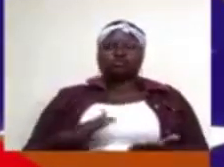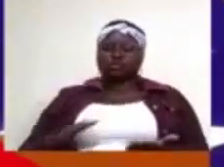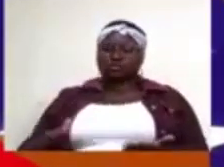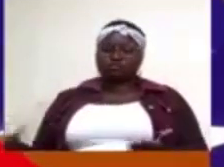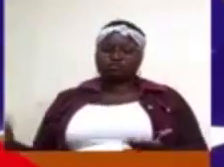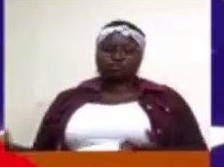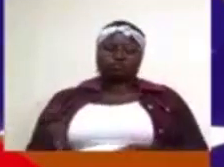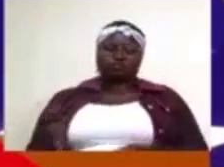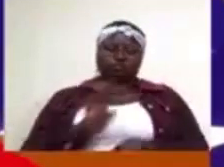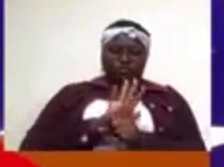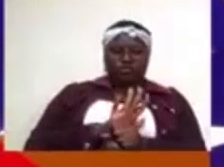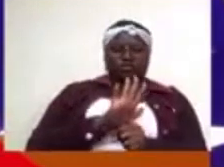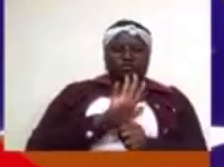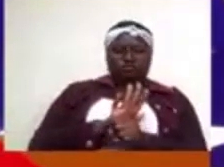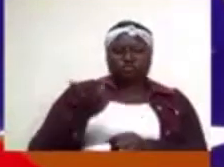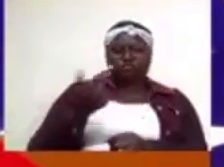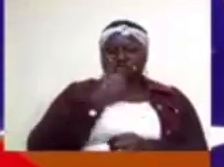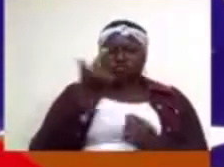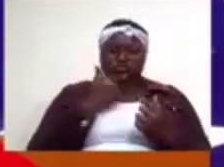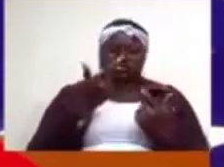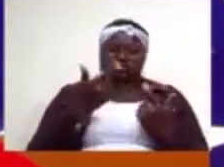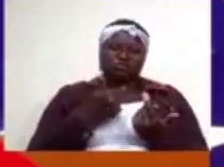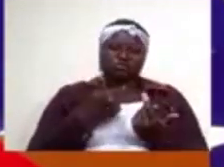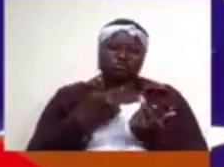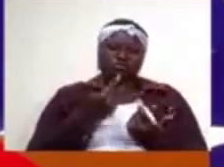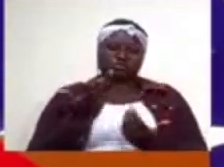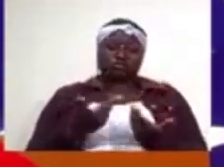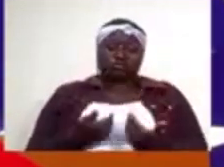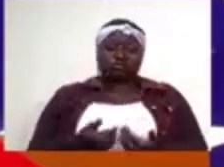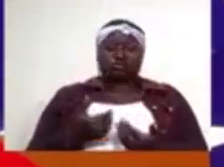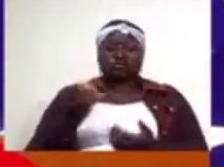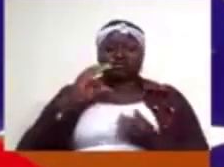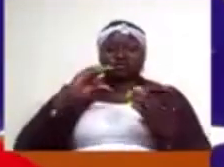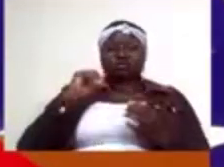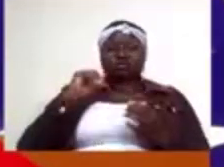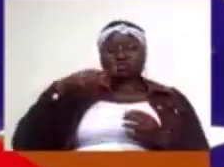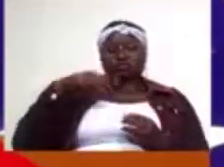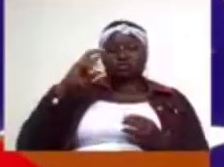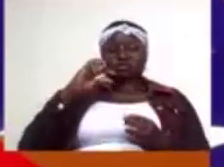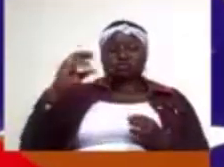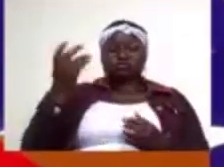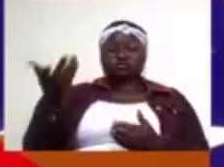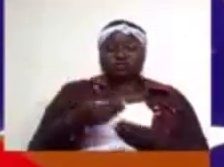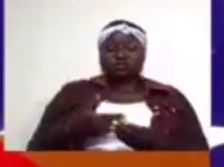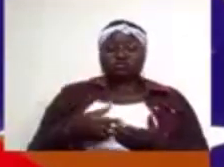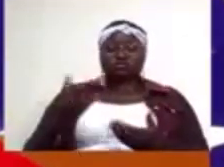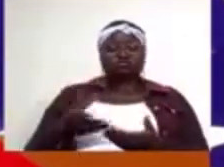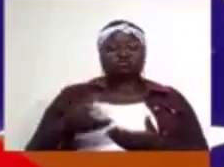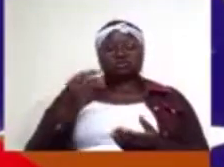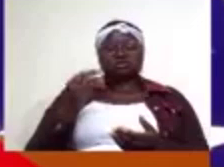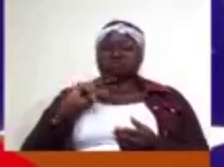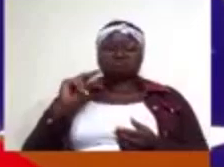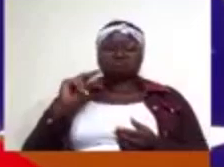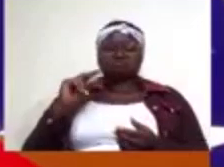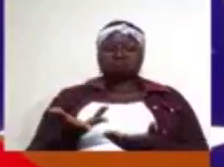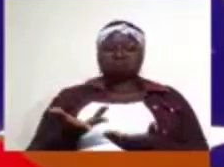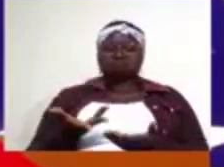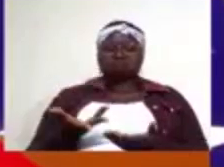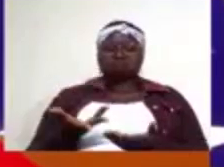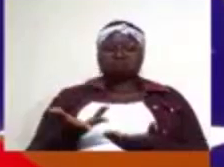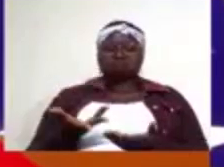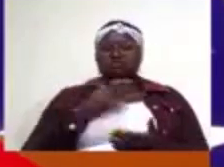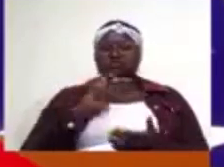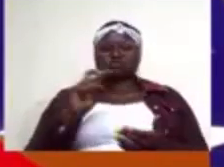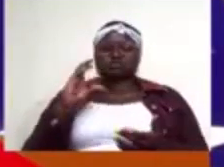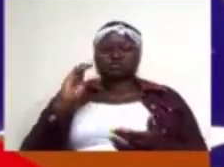ne mahinyere ilio na mudoshi wakona capacity yake ya kuhando issues itarahota. So wakora mwodosho niya wakorua